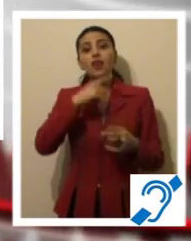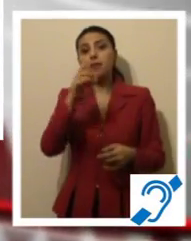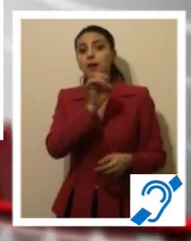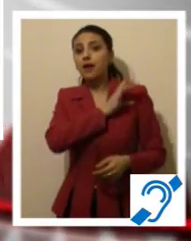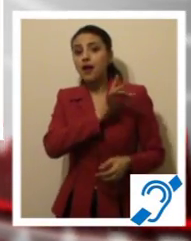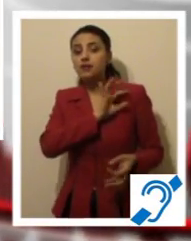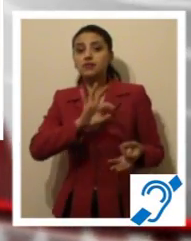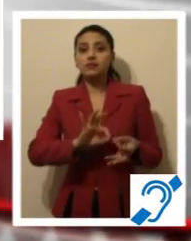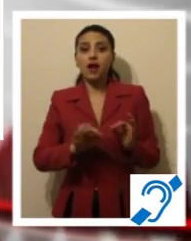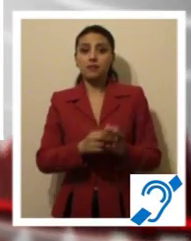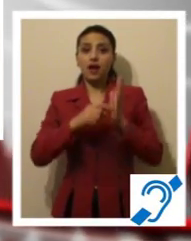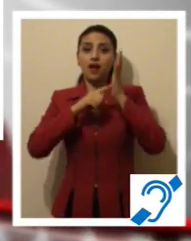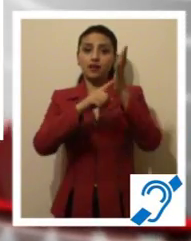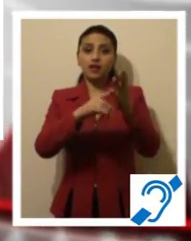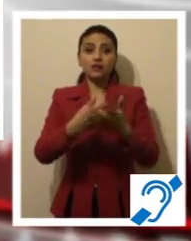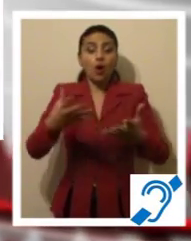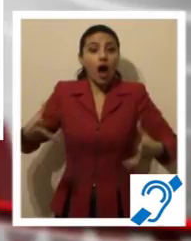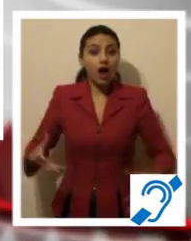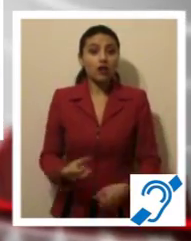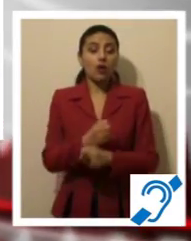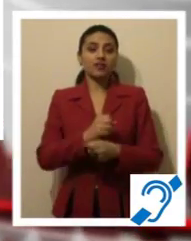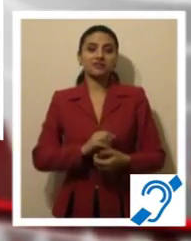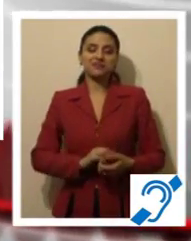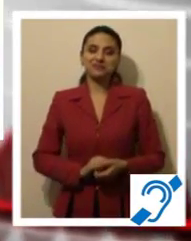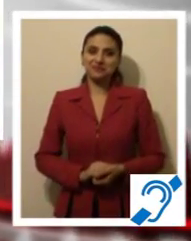care înseamnă arătare sau descoperire.